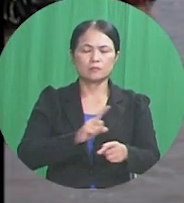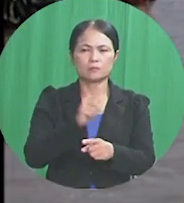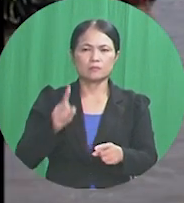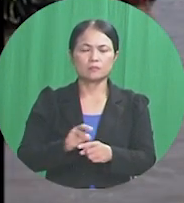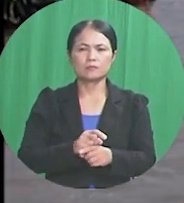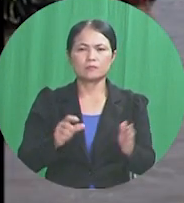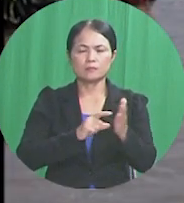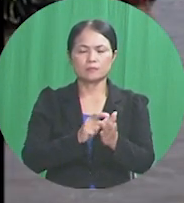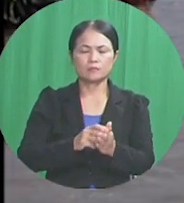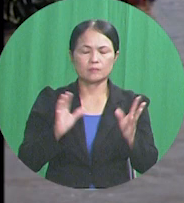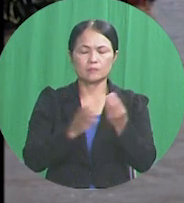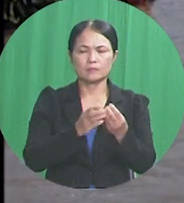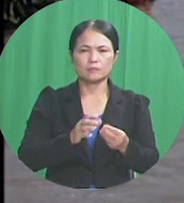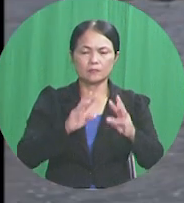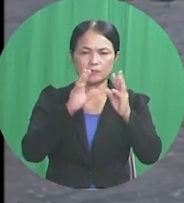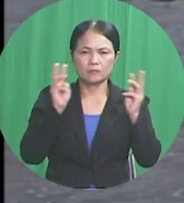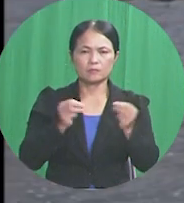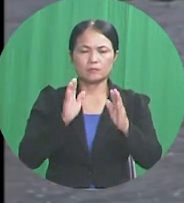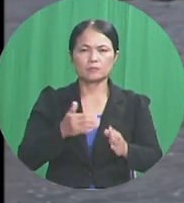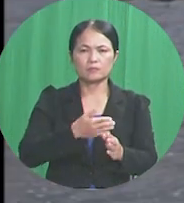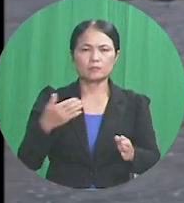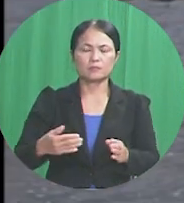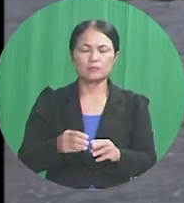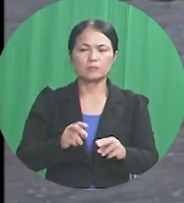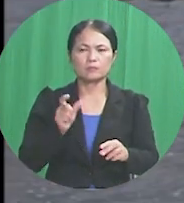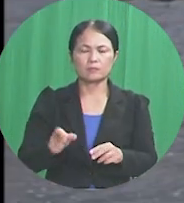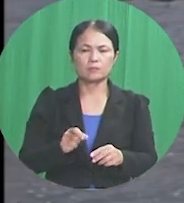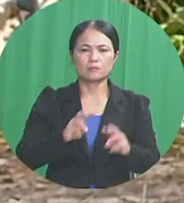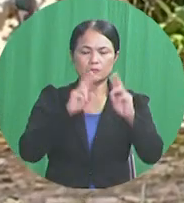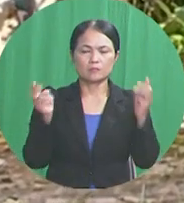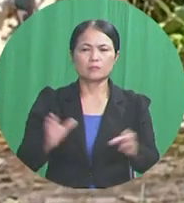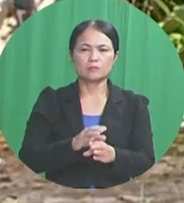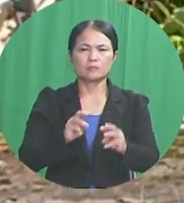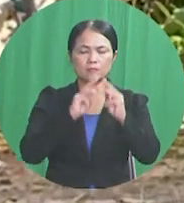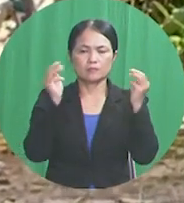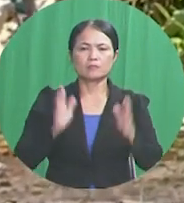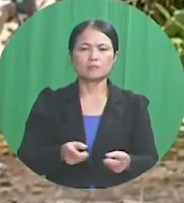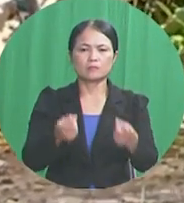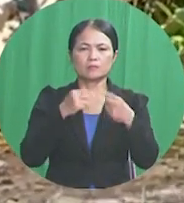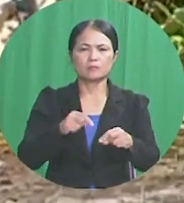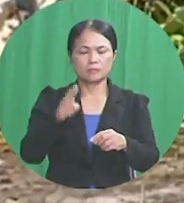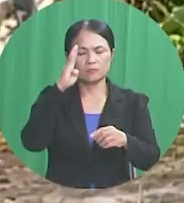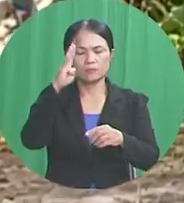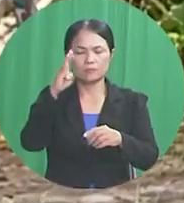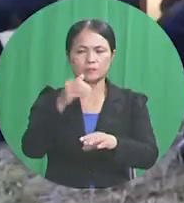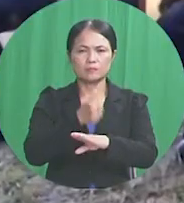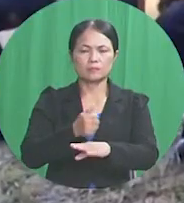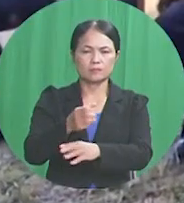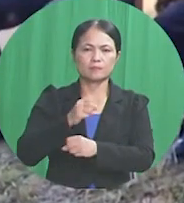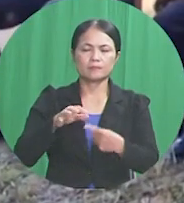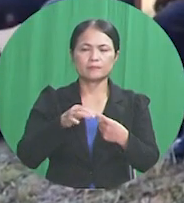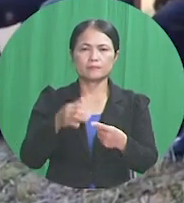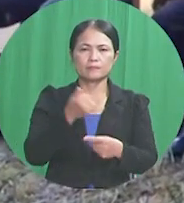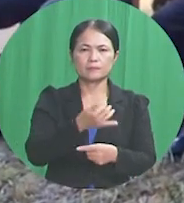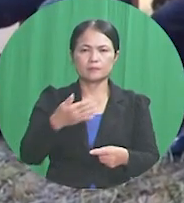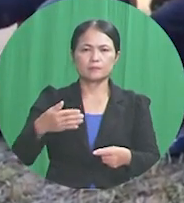ไซคากามสรบจำนวนการสับประมวลเนี้ยโมกปีอังกฤษจำนวนใบคือเซคากามโมกปีบัญชีการทานตัวปีเซจำนวนหก